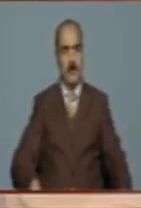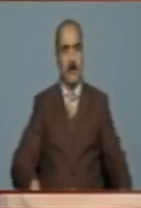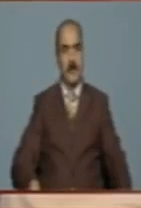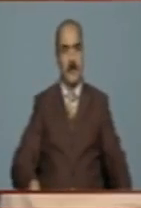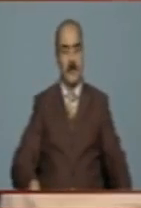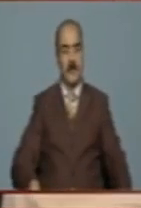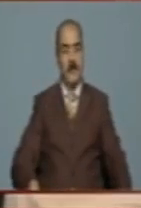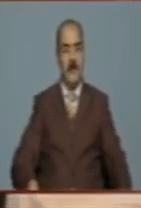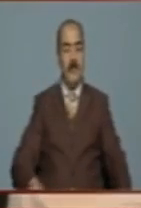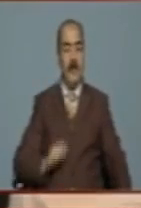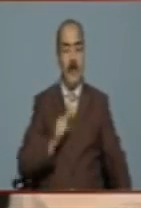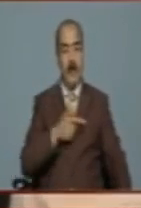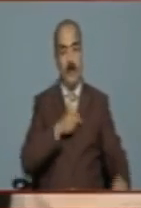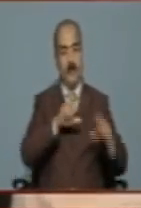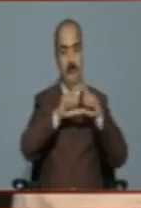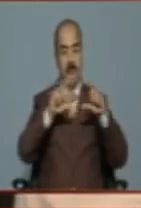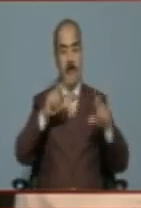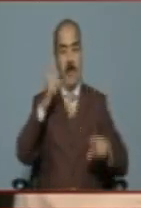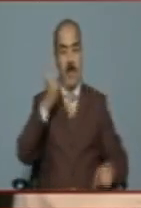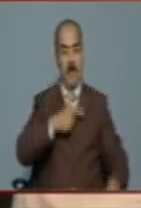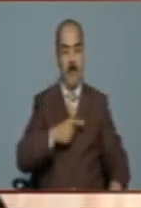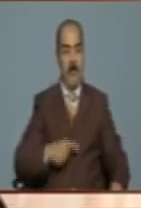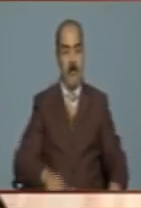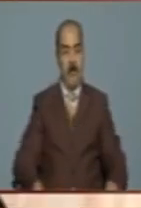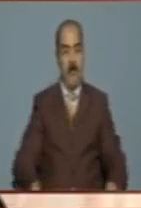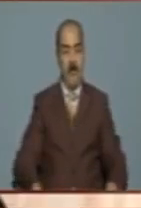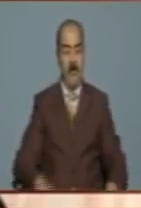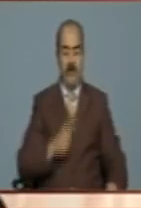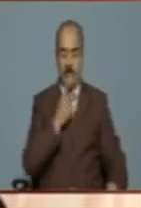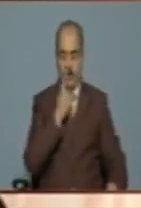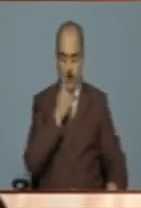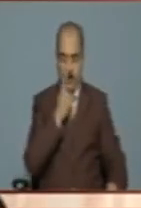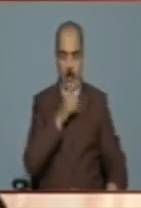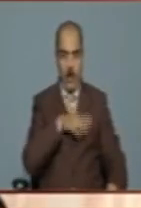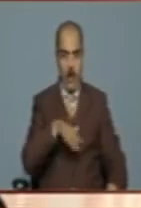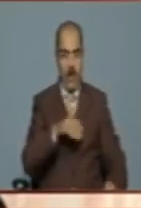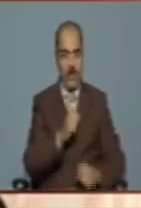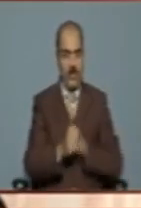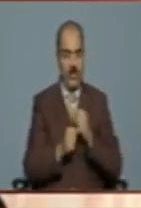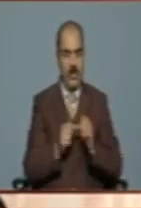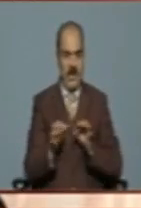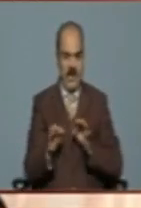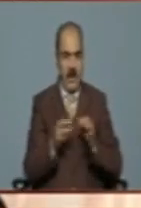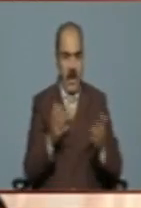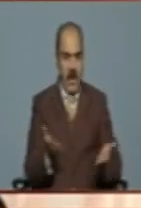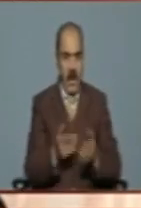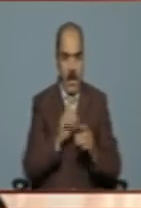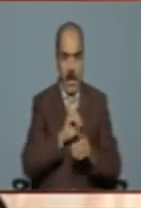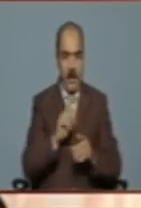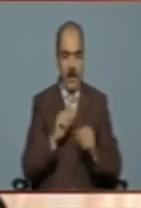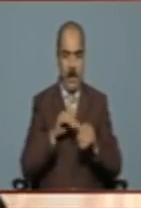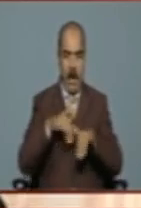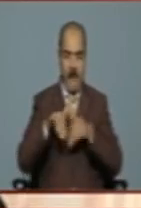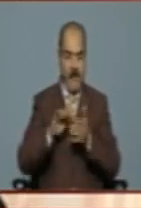لقد كان عنوان الواجب الذي التزمنا به هو الدقة والنزاهة